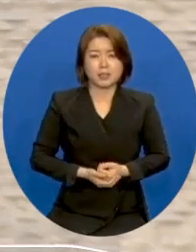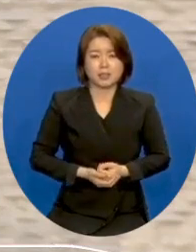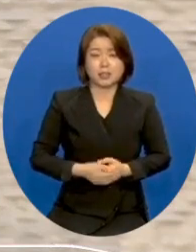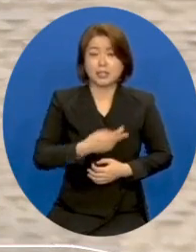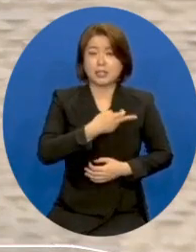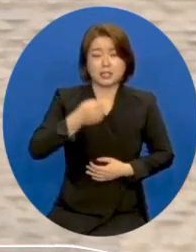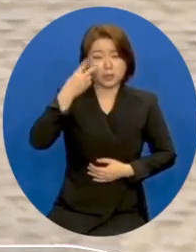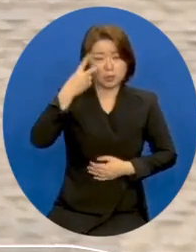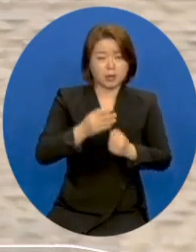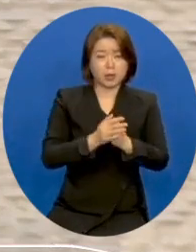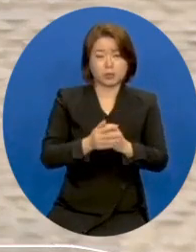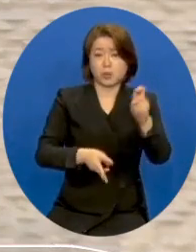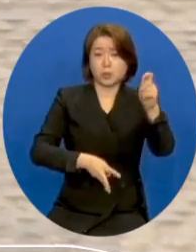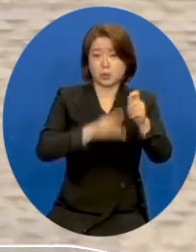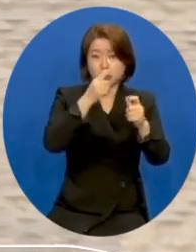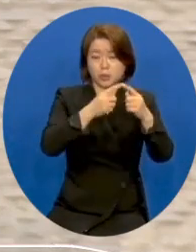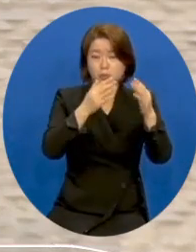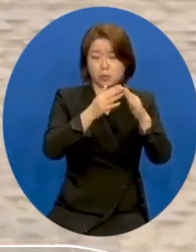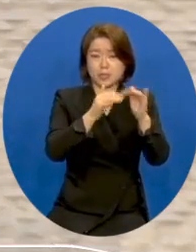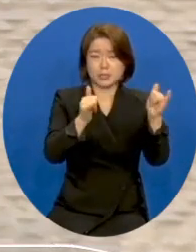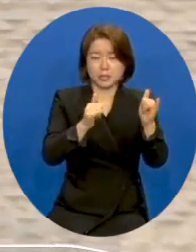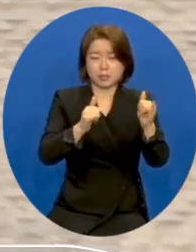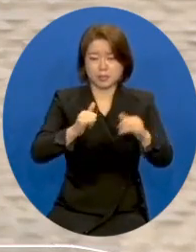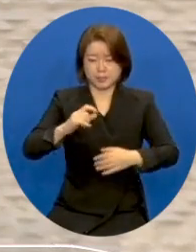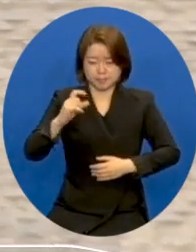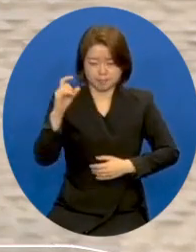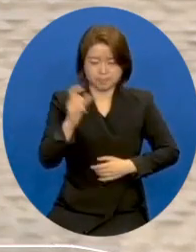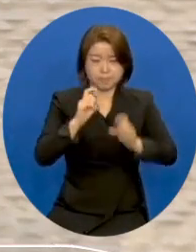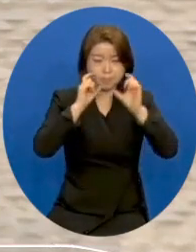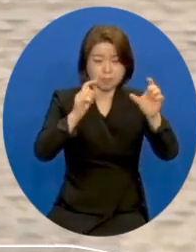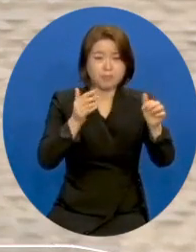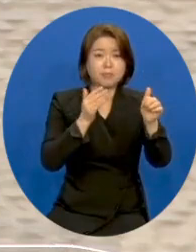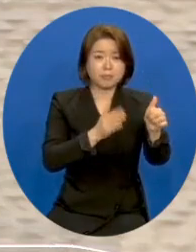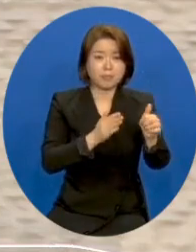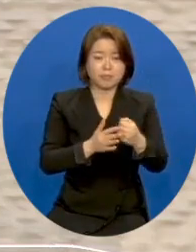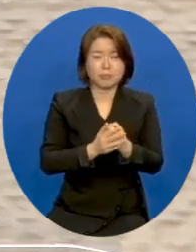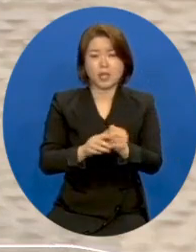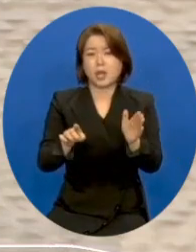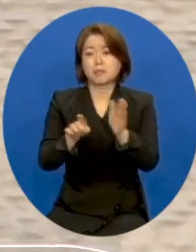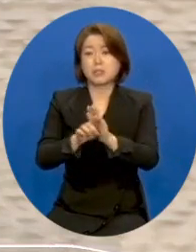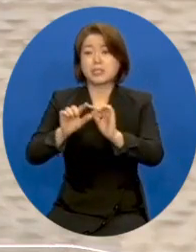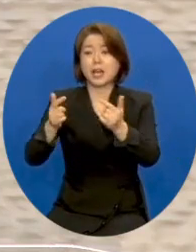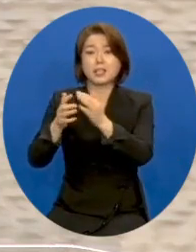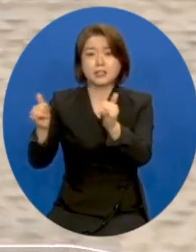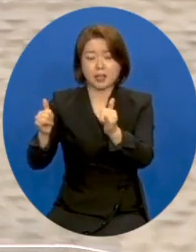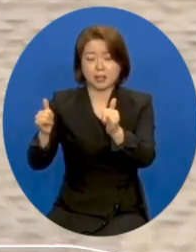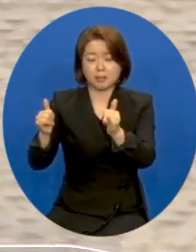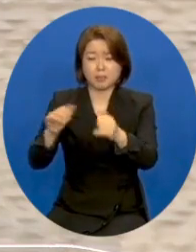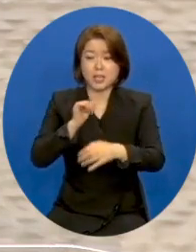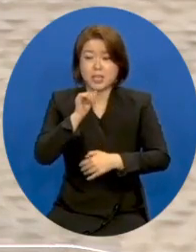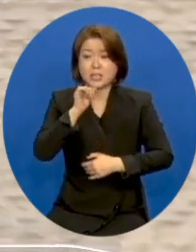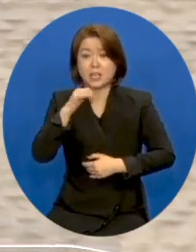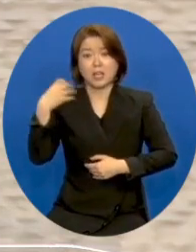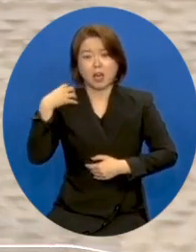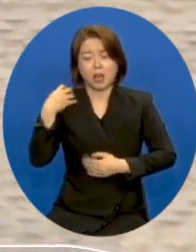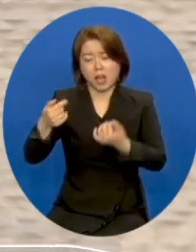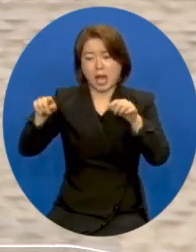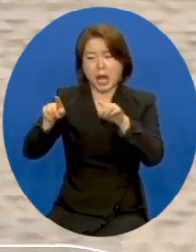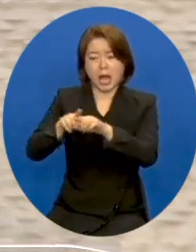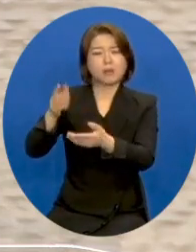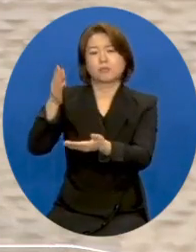바울은 고린도 교인들에게 단호하게 말했습니다. 14절에 믿지 않는 사람들과 멍에를 함께 메지